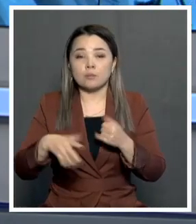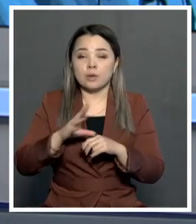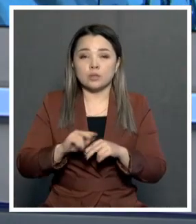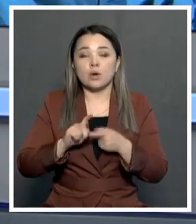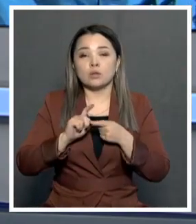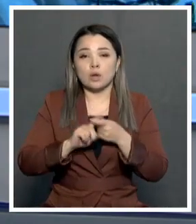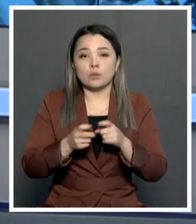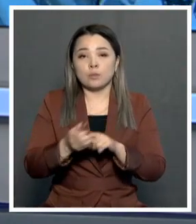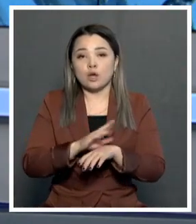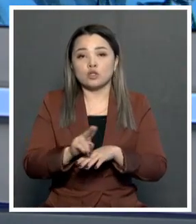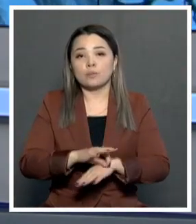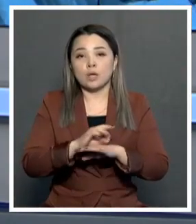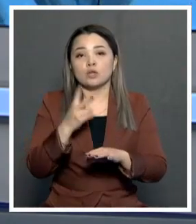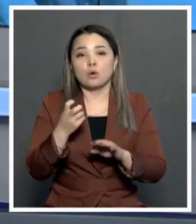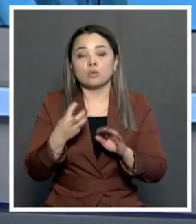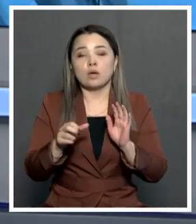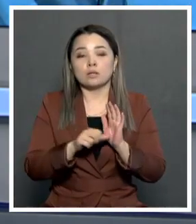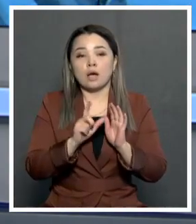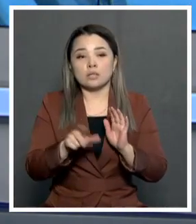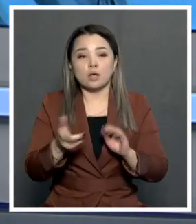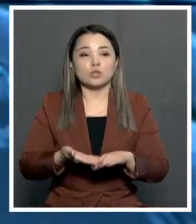жатыр. 236 науқастың жағдайы ауыр.